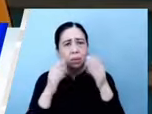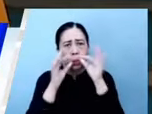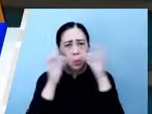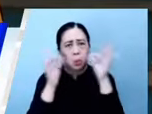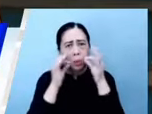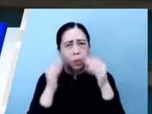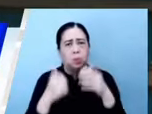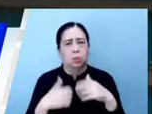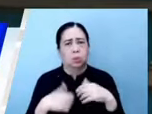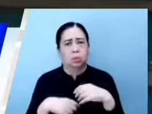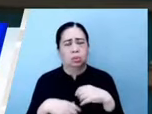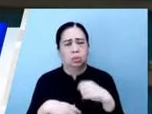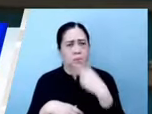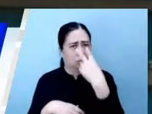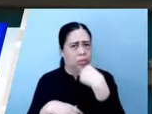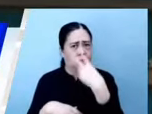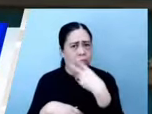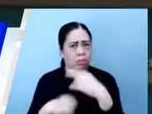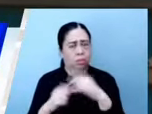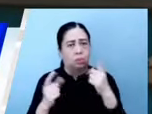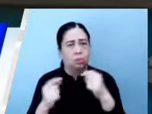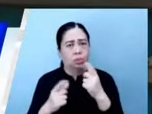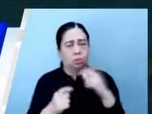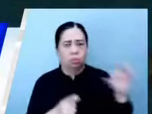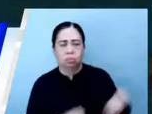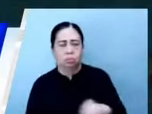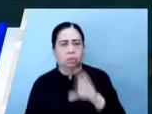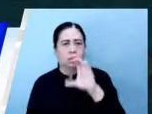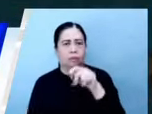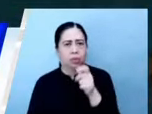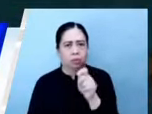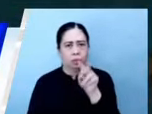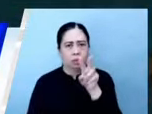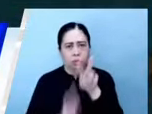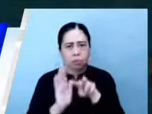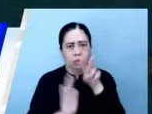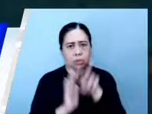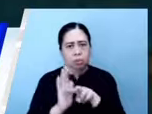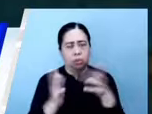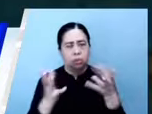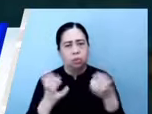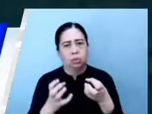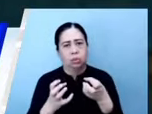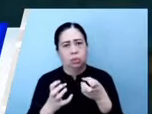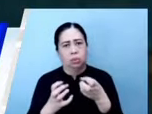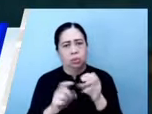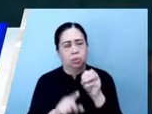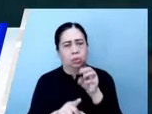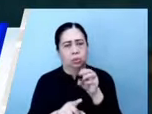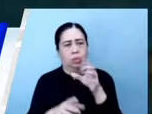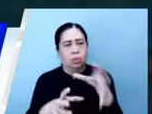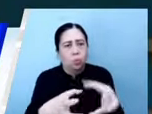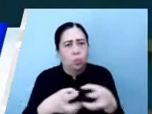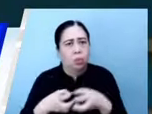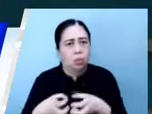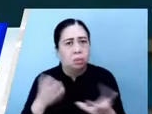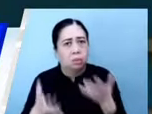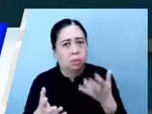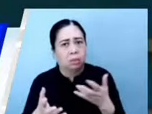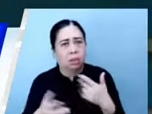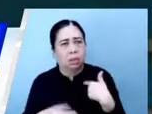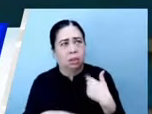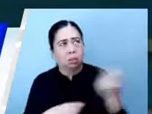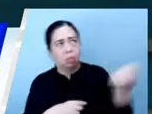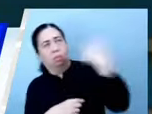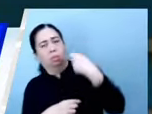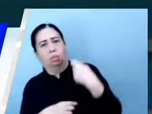po. Kaya dali-dali kong kinuha yung cellphone, binidyoan ko. Gusto ko pong puti kunin yung kuting, baka ako naman yung paluin niya. Tatlong kamera